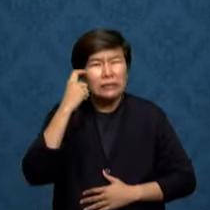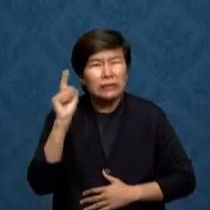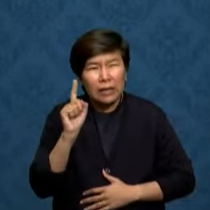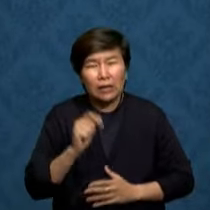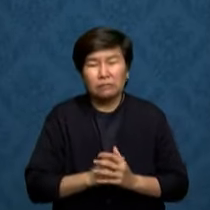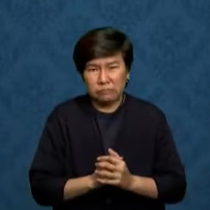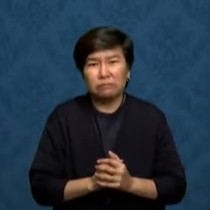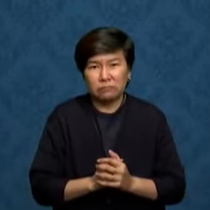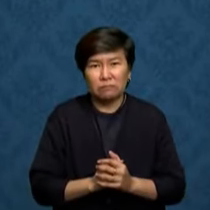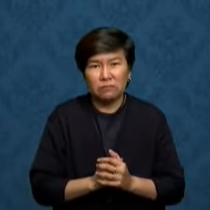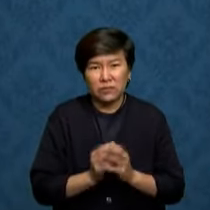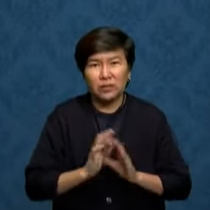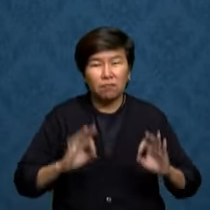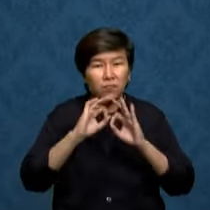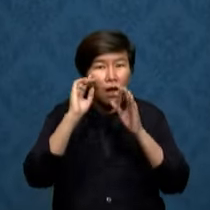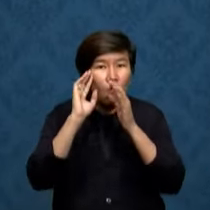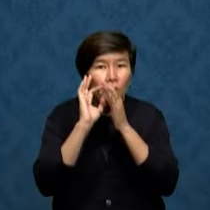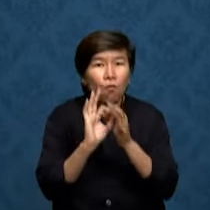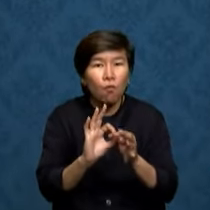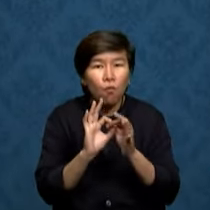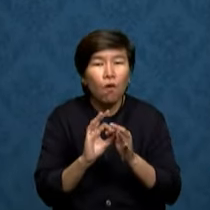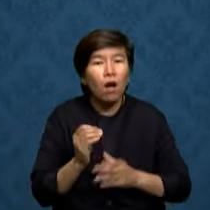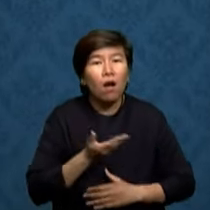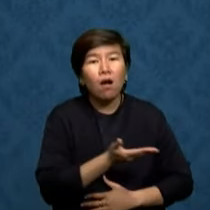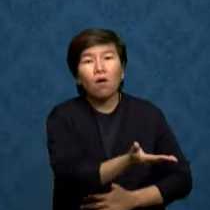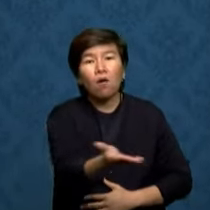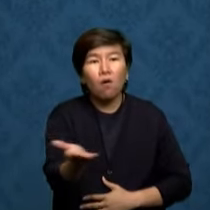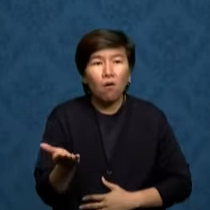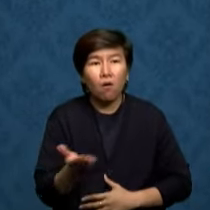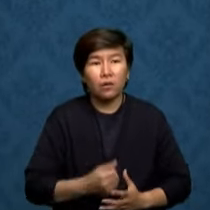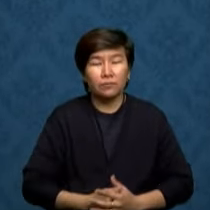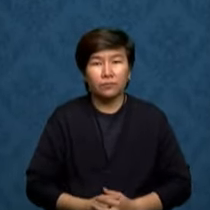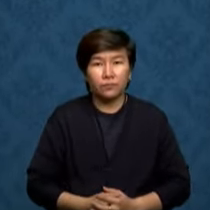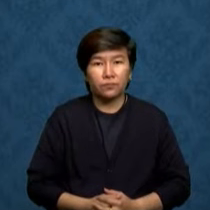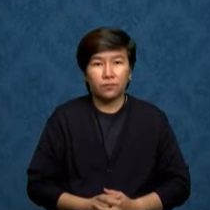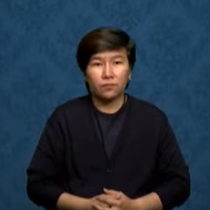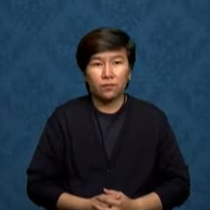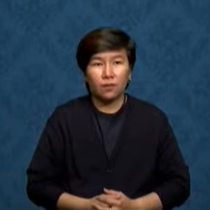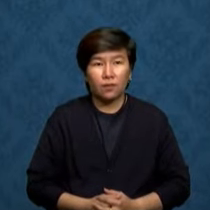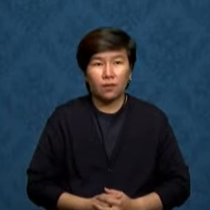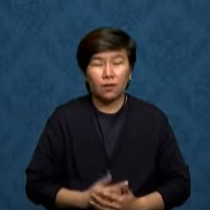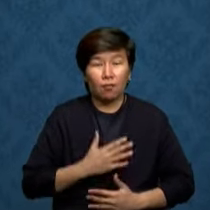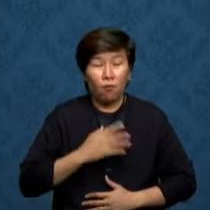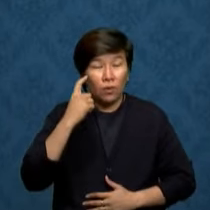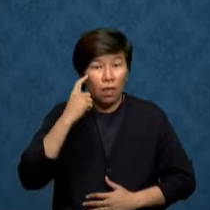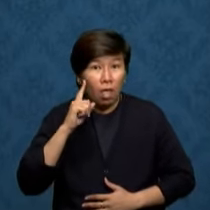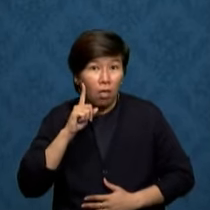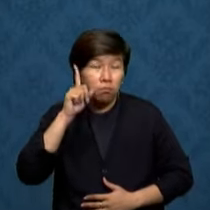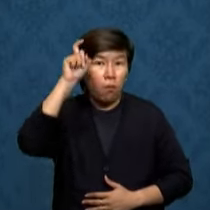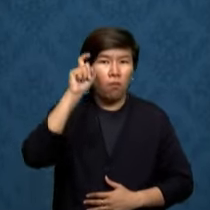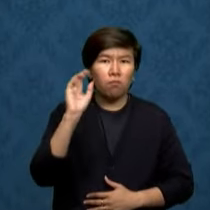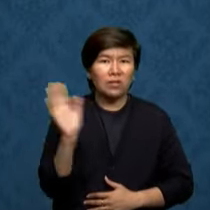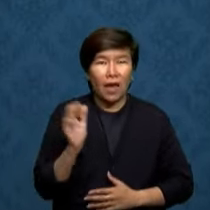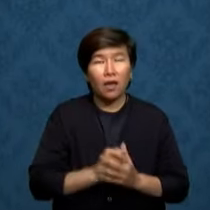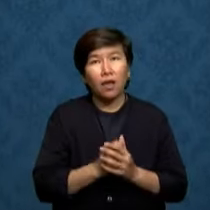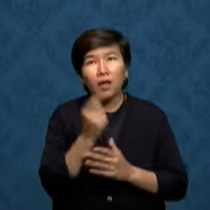ที่จำเป็นนะครับผมอยากจะให้ที่ประชุมแห่งนี้นะครับคือผมเองเนี่ยไม่ได้จะสุดโต่งนะฮะยอมรับในบาง